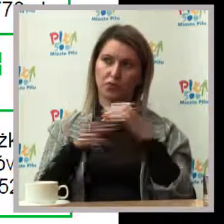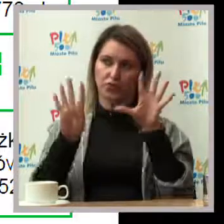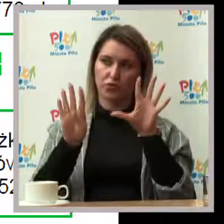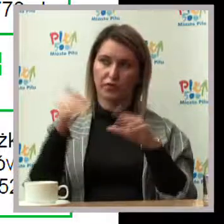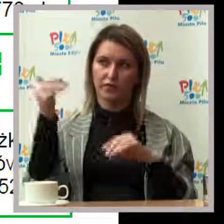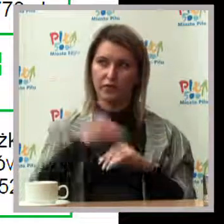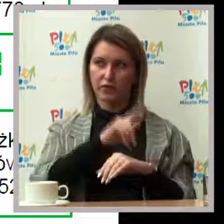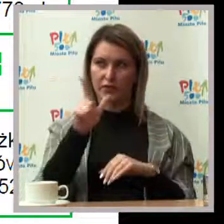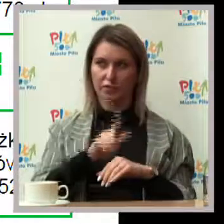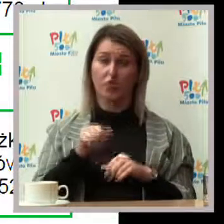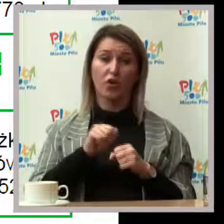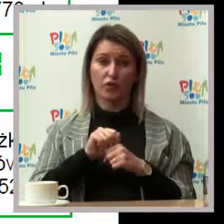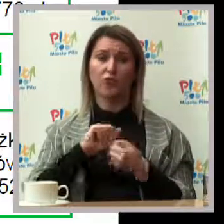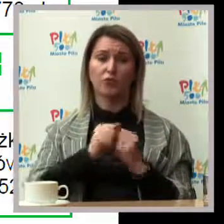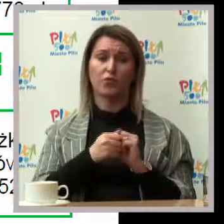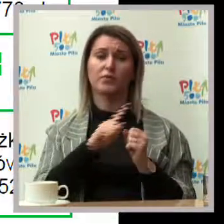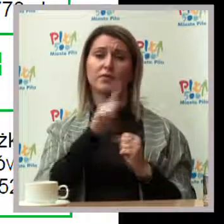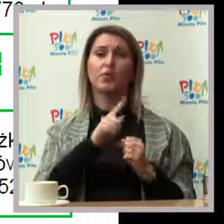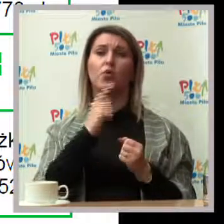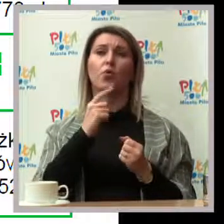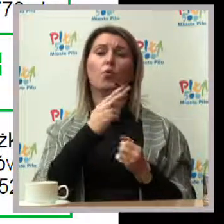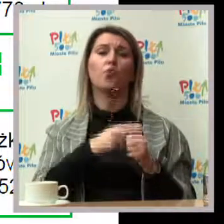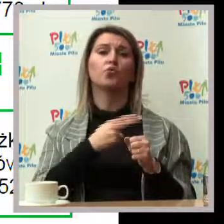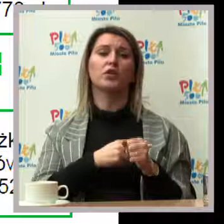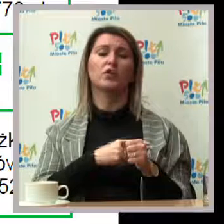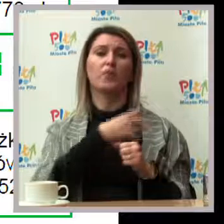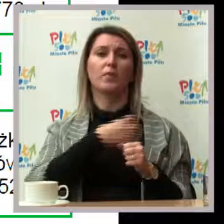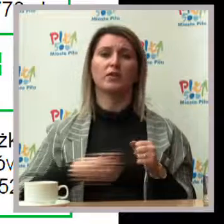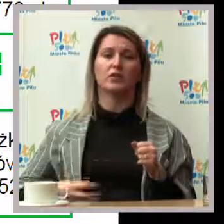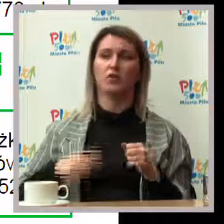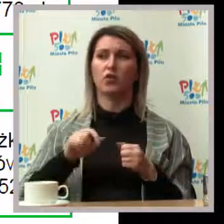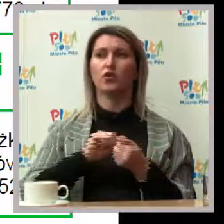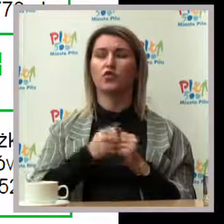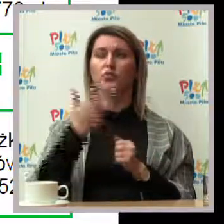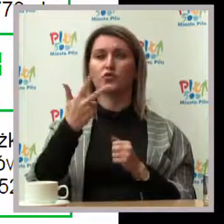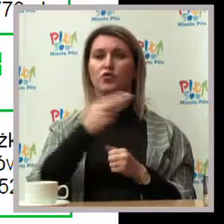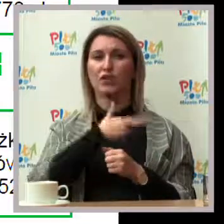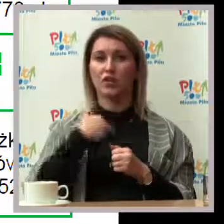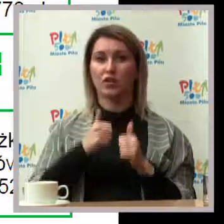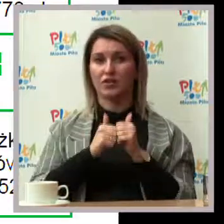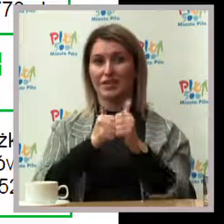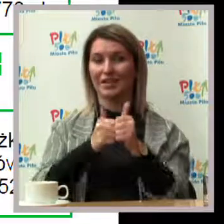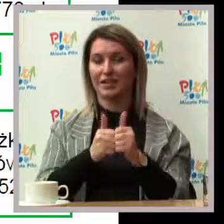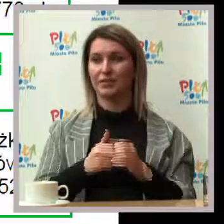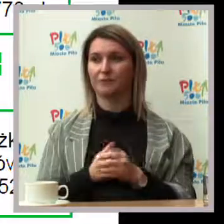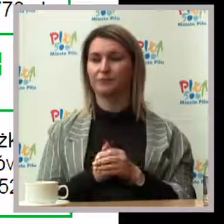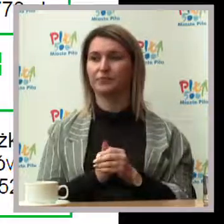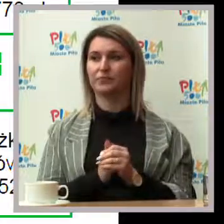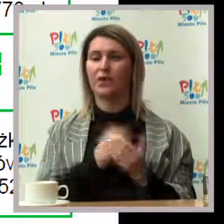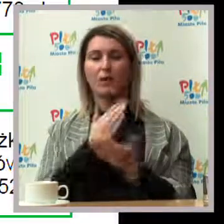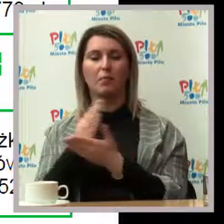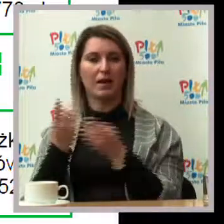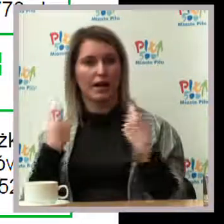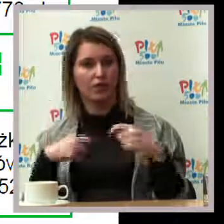Marszałkowskiego na dofinansowanie przedsięwzięć inwestycyjnych. Są to trzy nasze największe przedsięwzięcia: wspieranie gospodarki